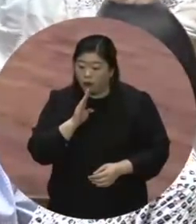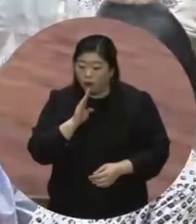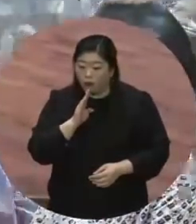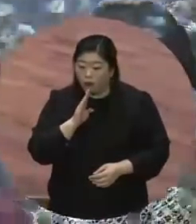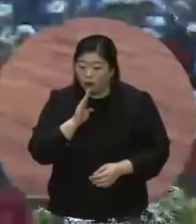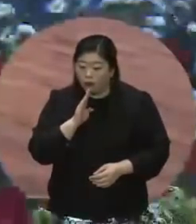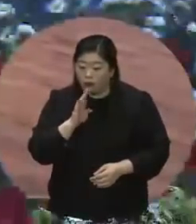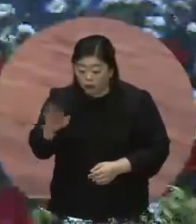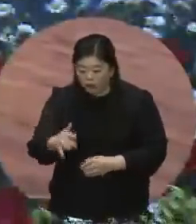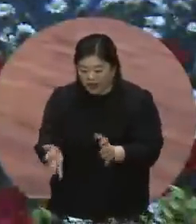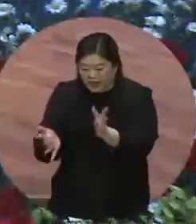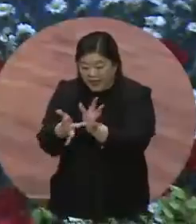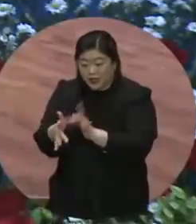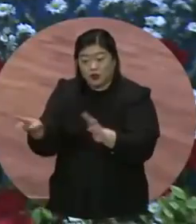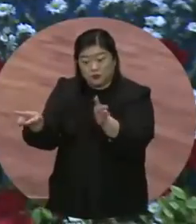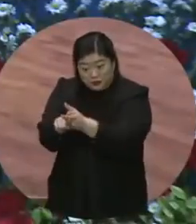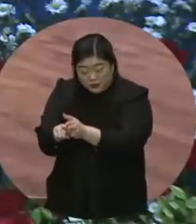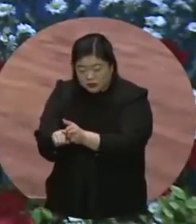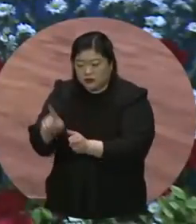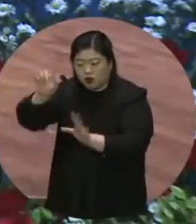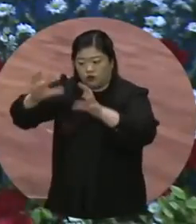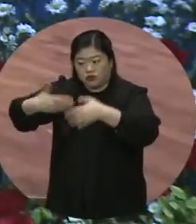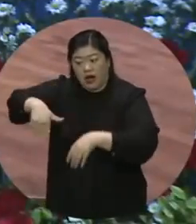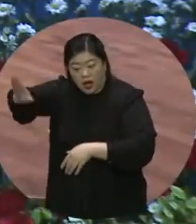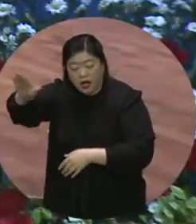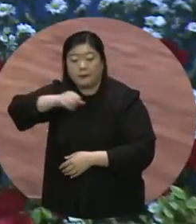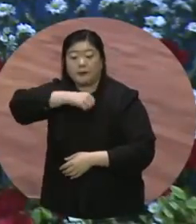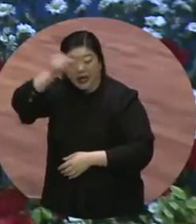정답이에요. 가만히 있으면 지옥 가요.